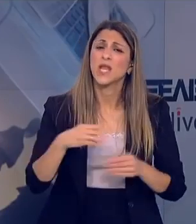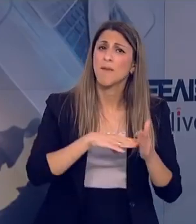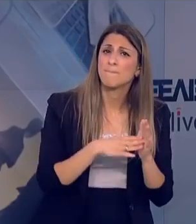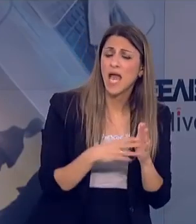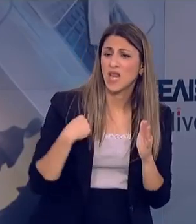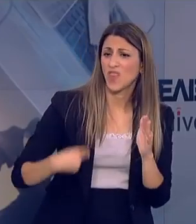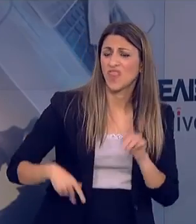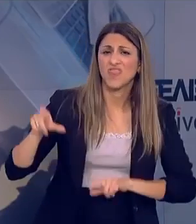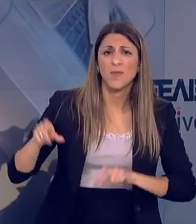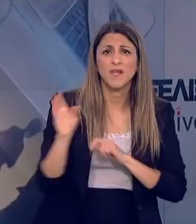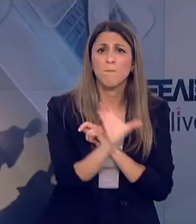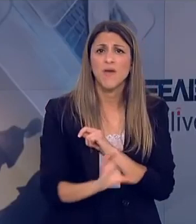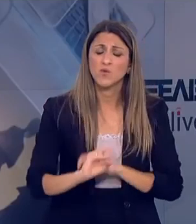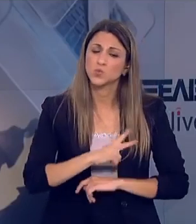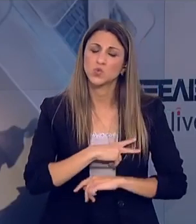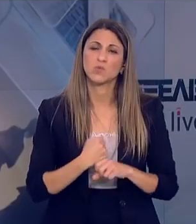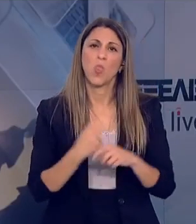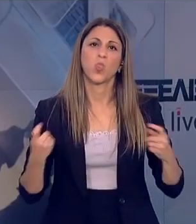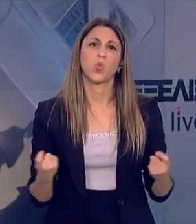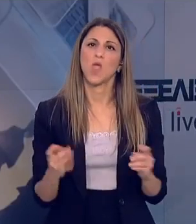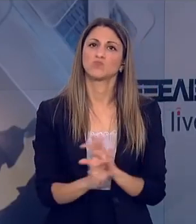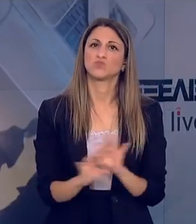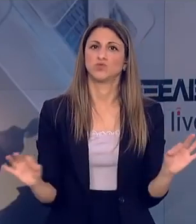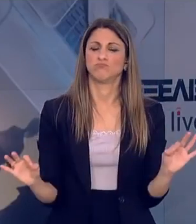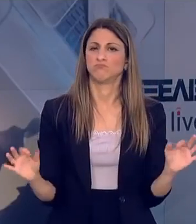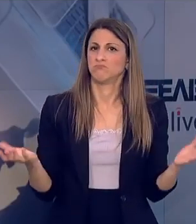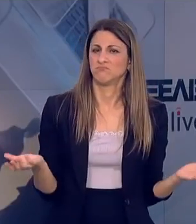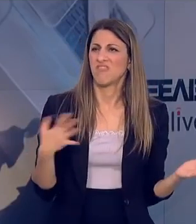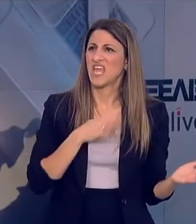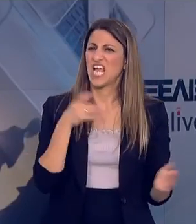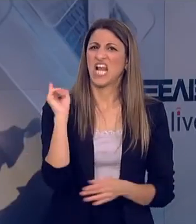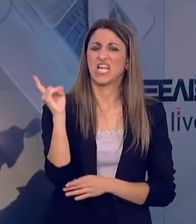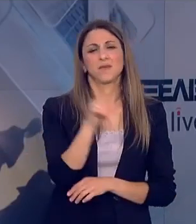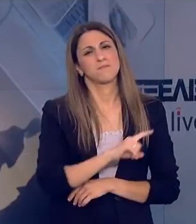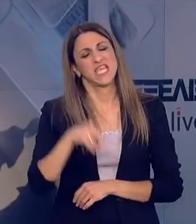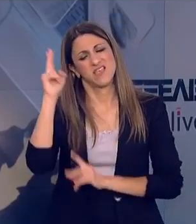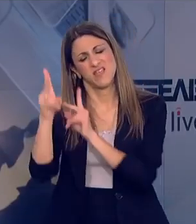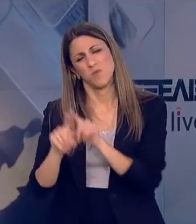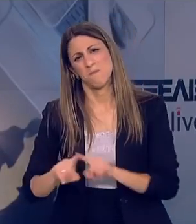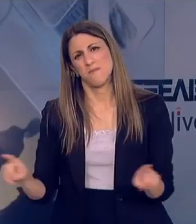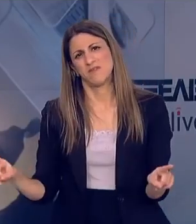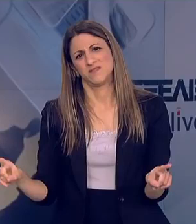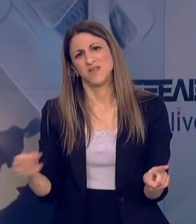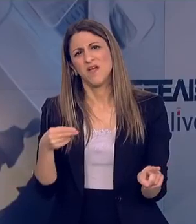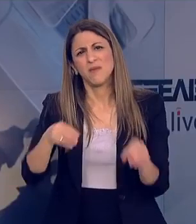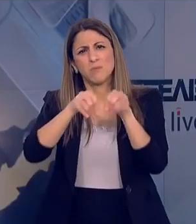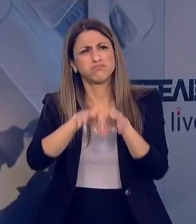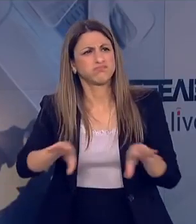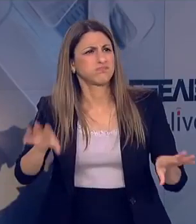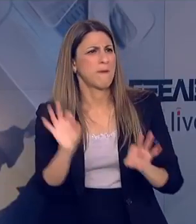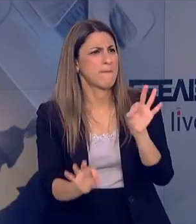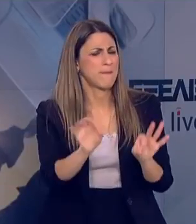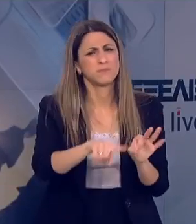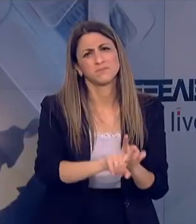εμπλεκομένων, νομίζω έπραξε αυτό που έκανε και είμαι σίγουρος ότι ανεξάρτητα από πού έμαθε οποιοδήποτε τα διάφορα κρούσματα στην περιοχή